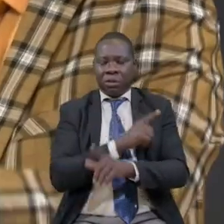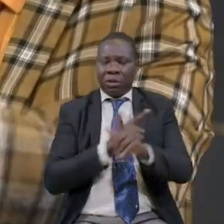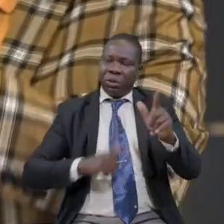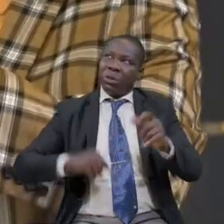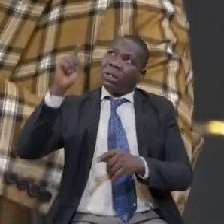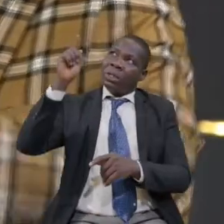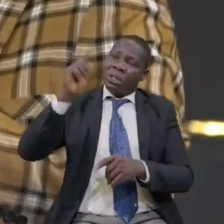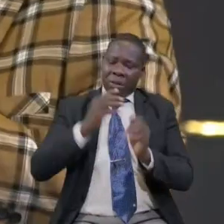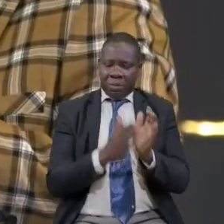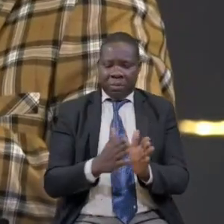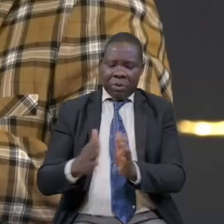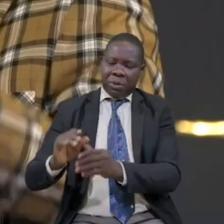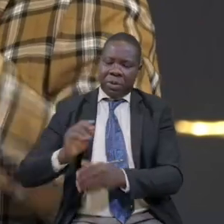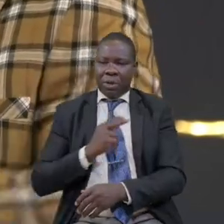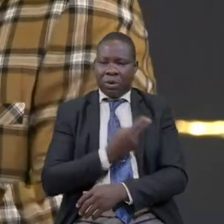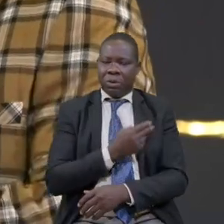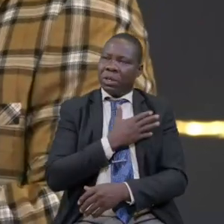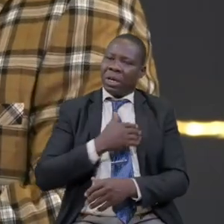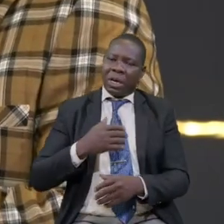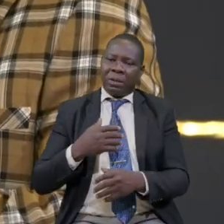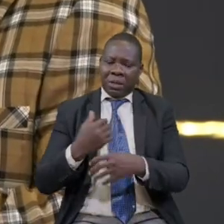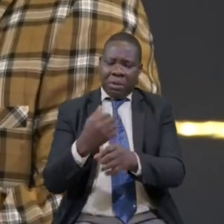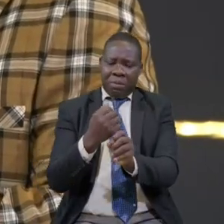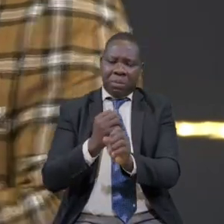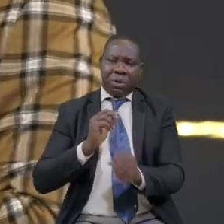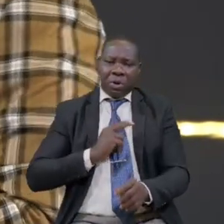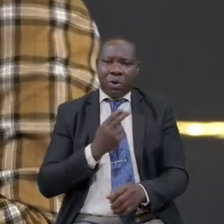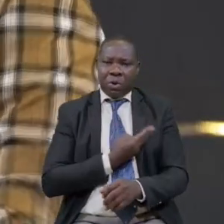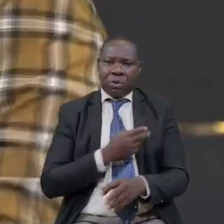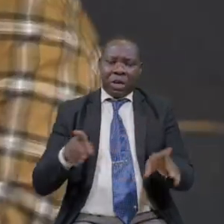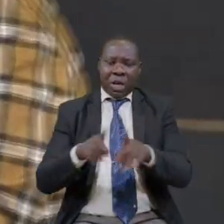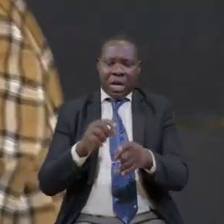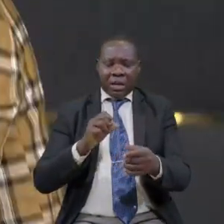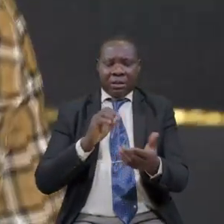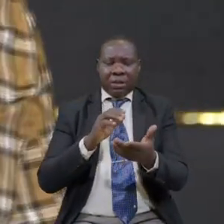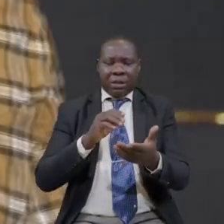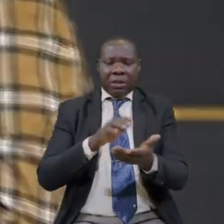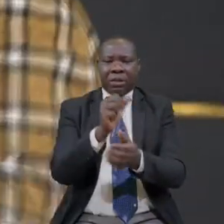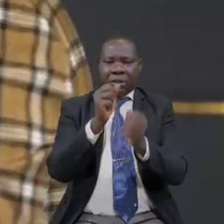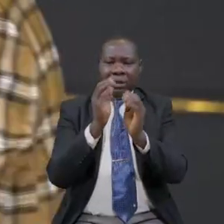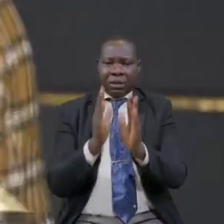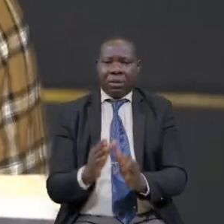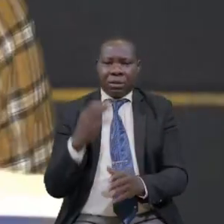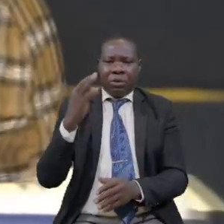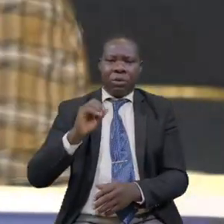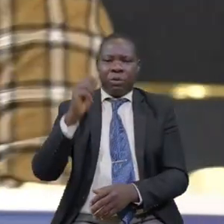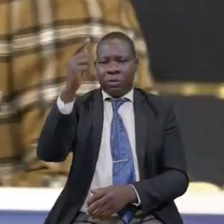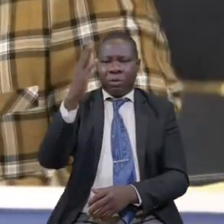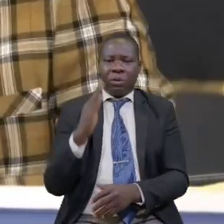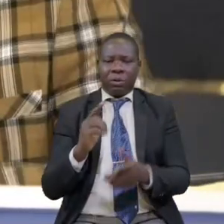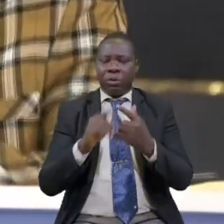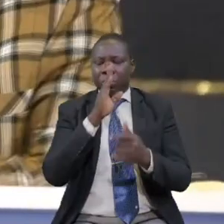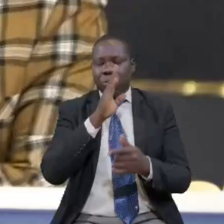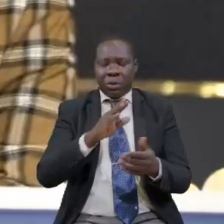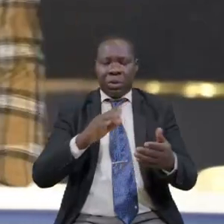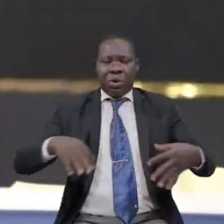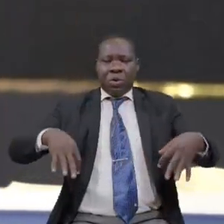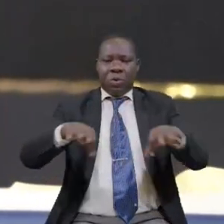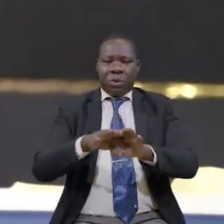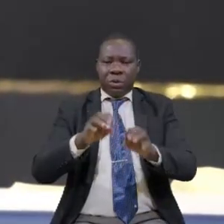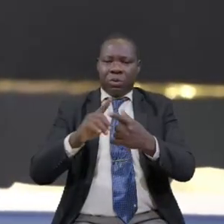prépare et nous conforme en tant que saints de Dieu à la dignité pour que